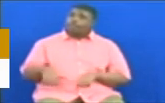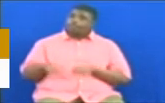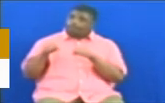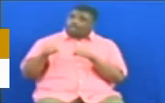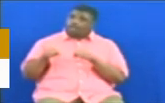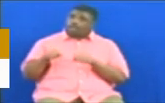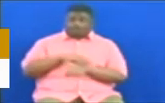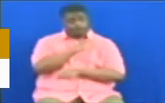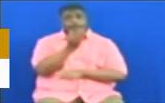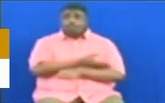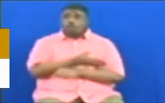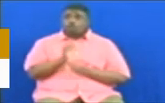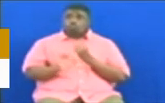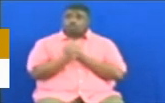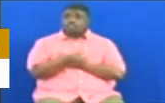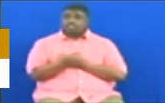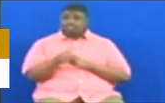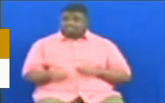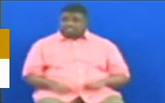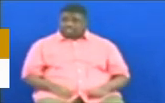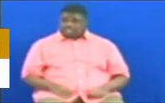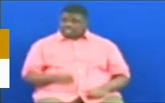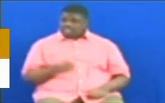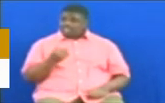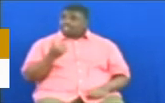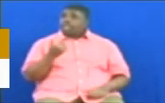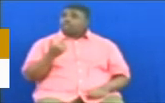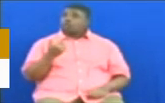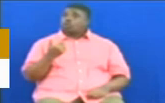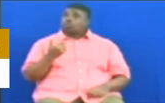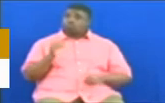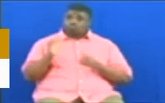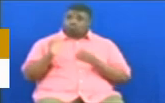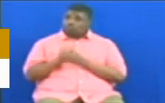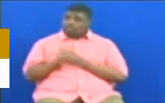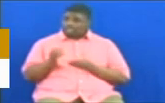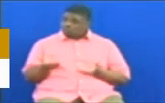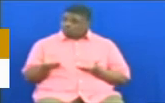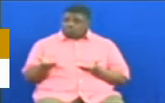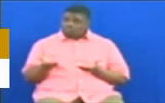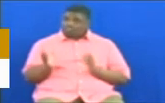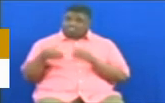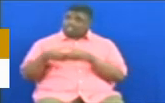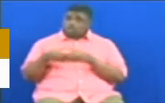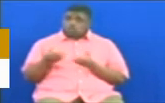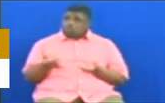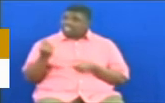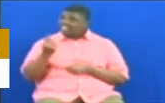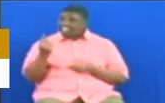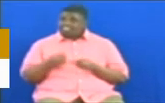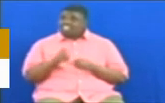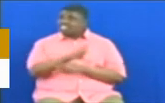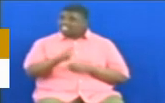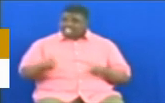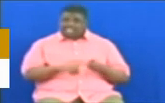anapewa powers za kuwakilisha United Republic katika vikao ambavyo ni bilateral, regional, nini, yaani hivi vitu